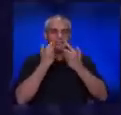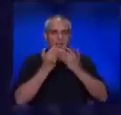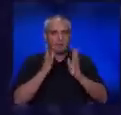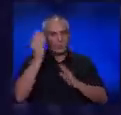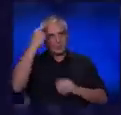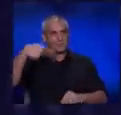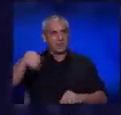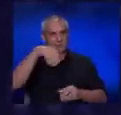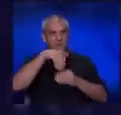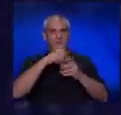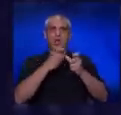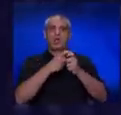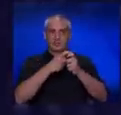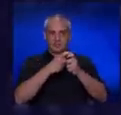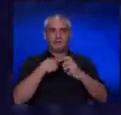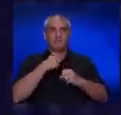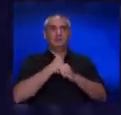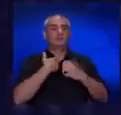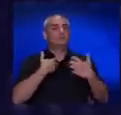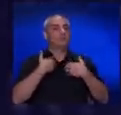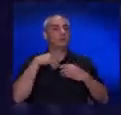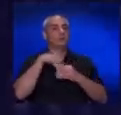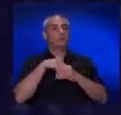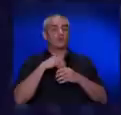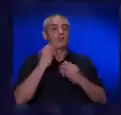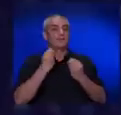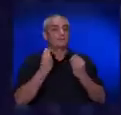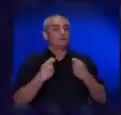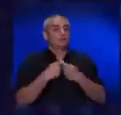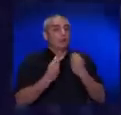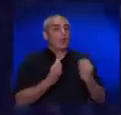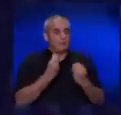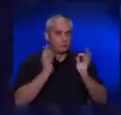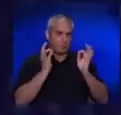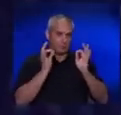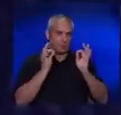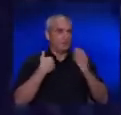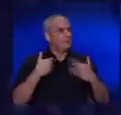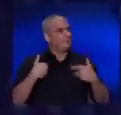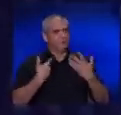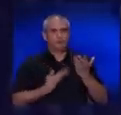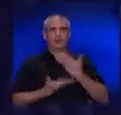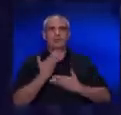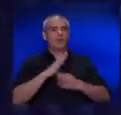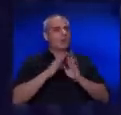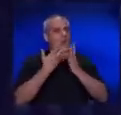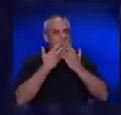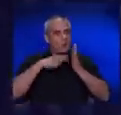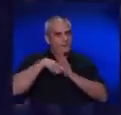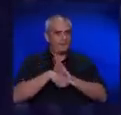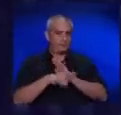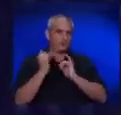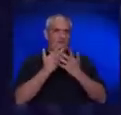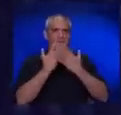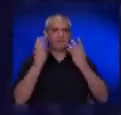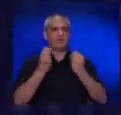התלמידים ובתוך הכיתה בכלל, וכשעבדנו על סצנות שמערבות עיסוק במיניות בפרט. ברצון רב אשתף פעולה עם כל בירור מעמיק שיביא